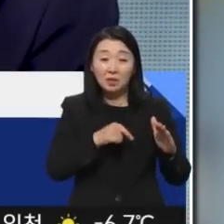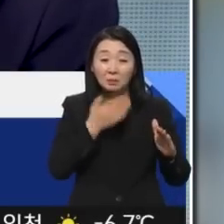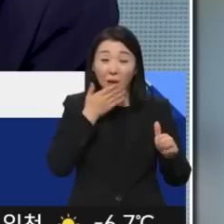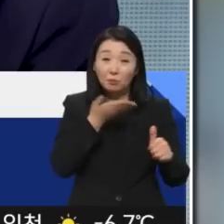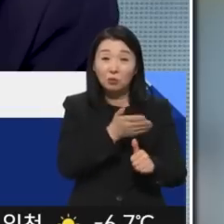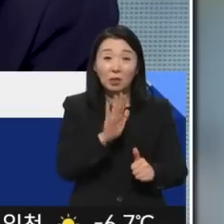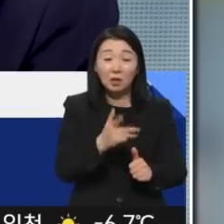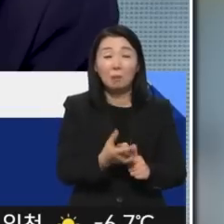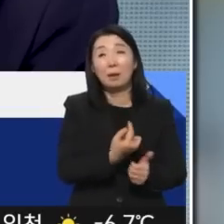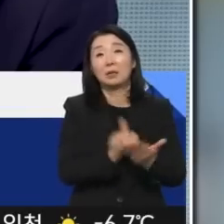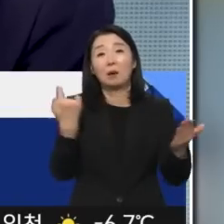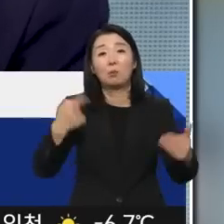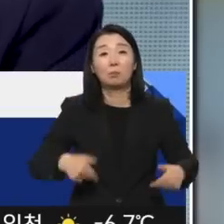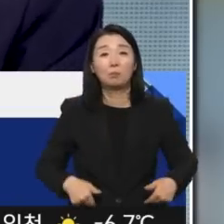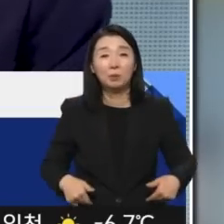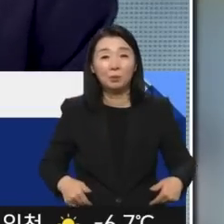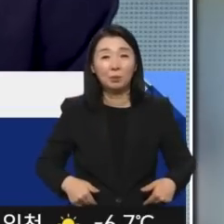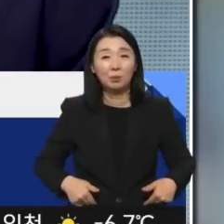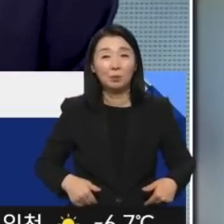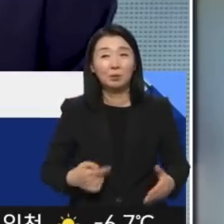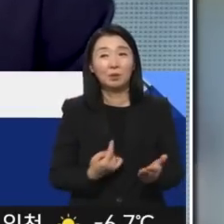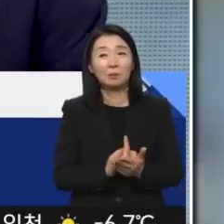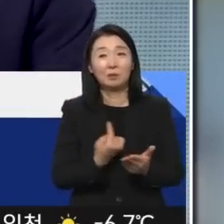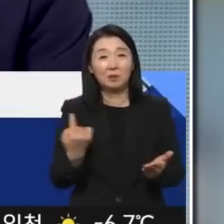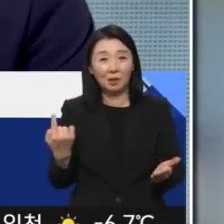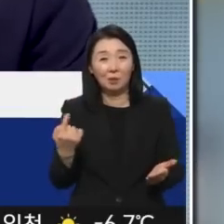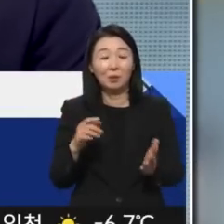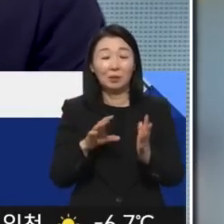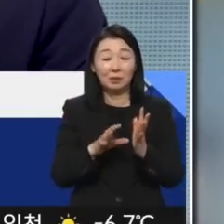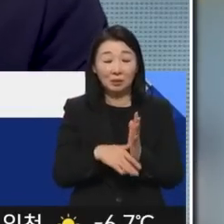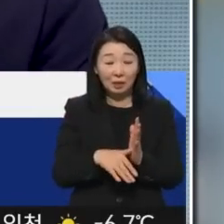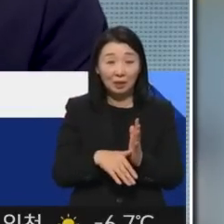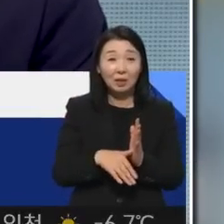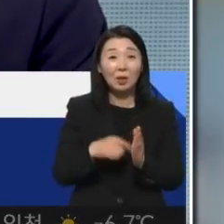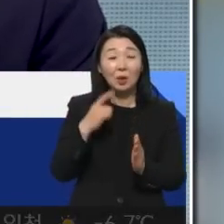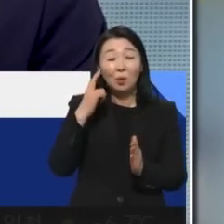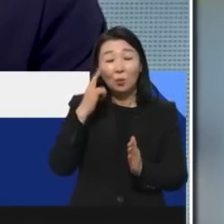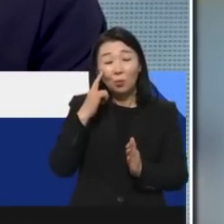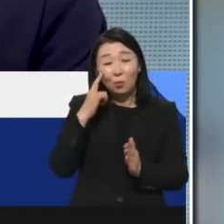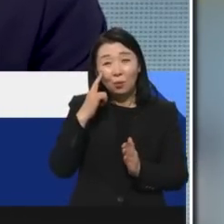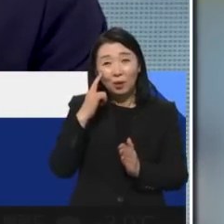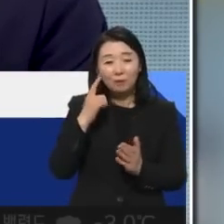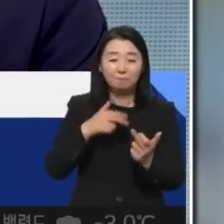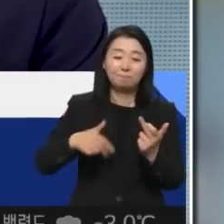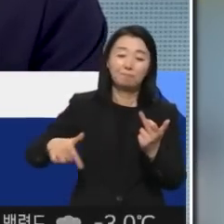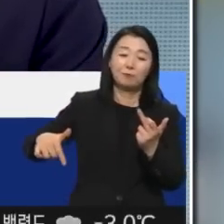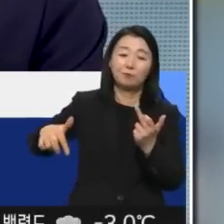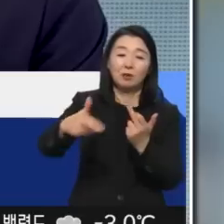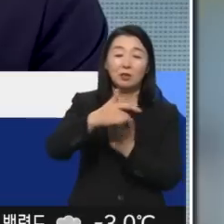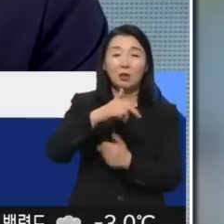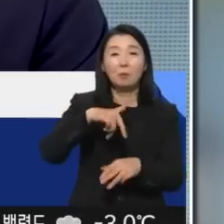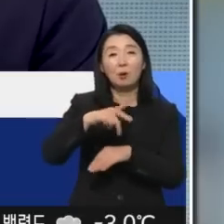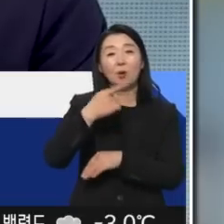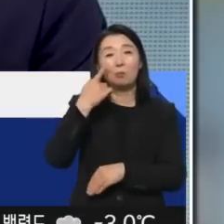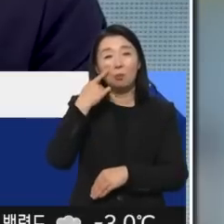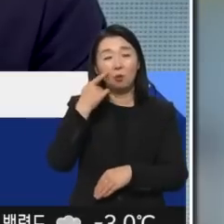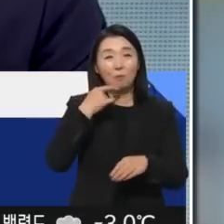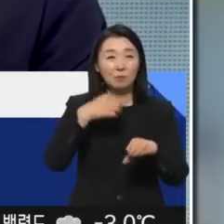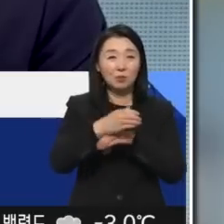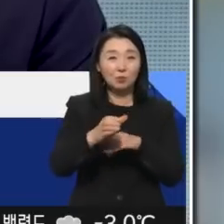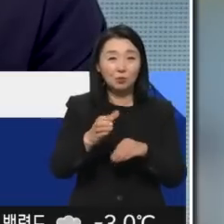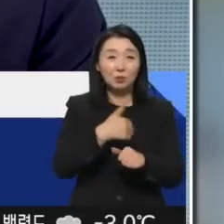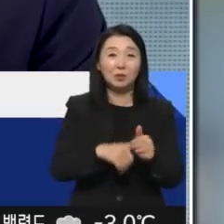줘요. 빨리 나와야 돼요. 그래서 나오셔서 산티아고 순례길을 한번 걸어보면서 민주주의